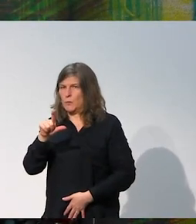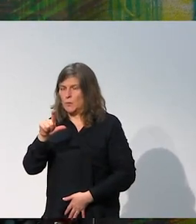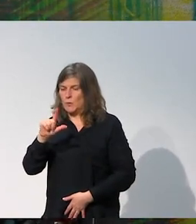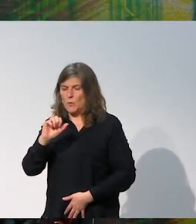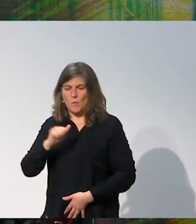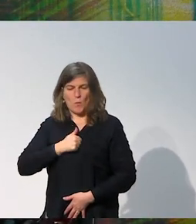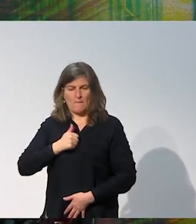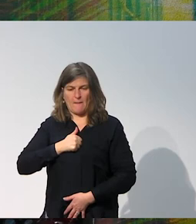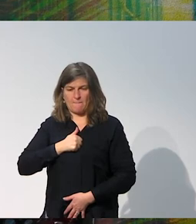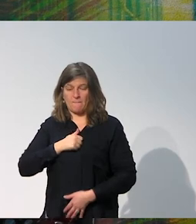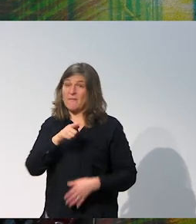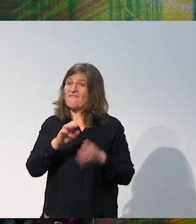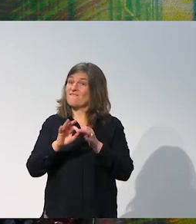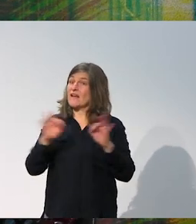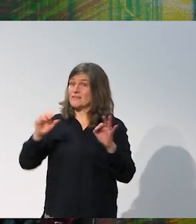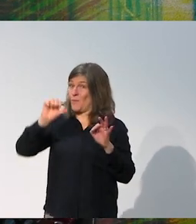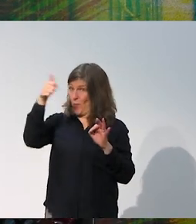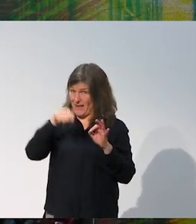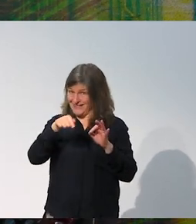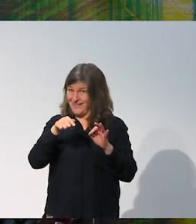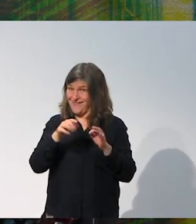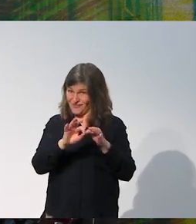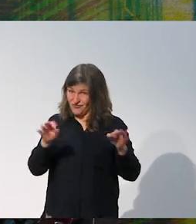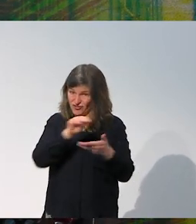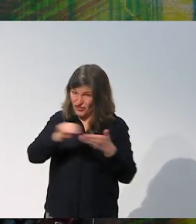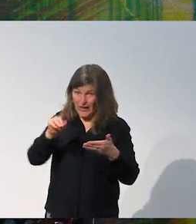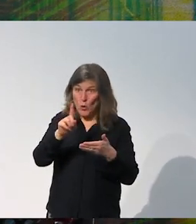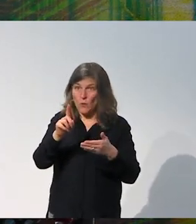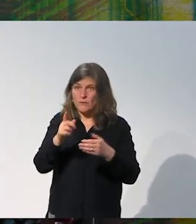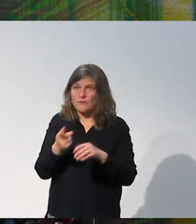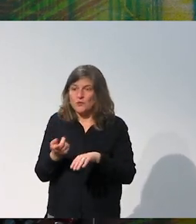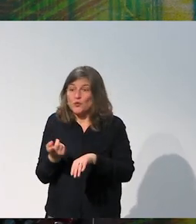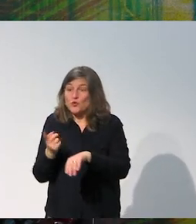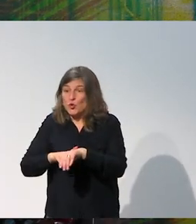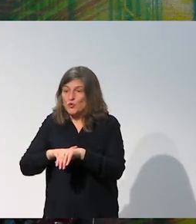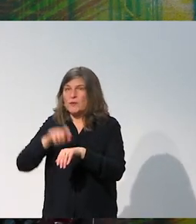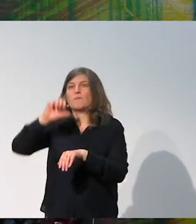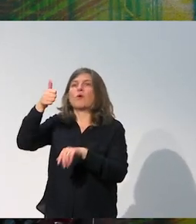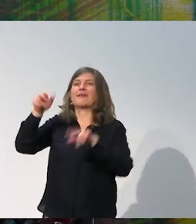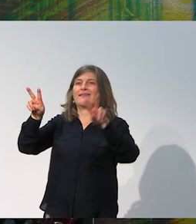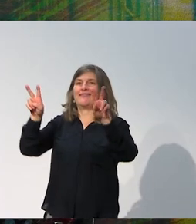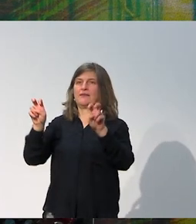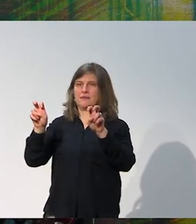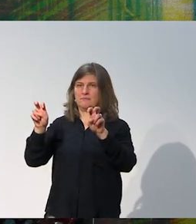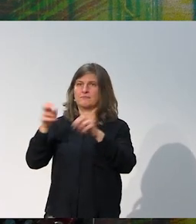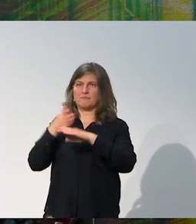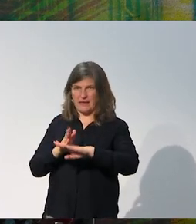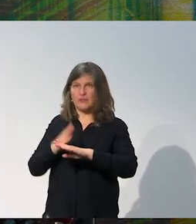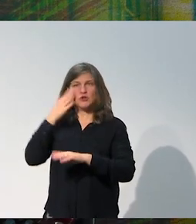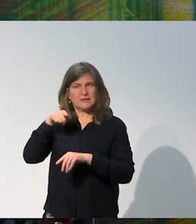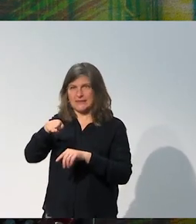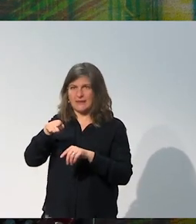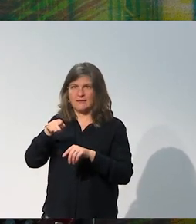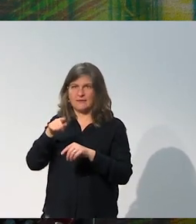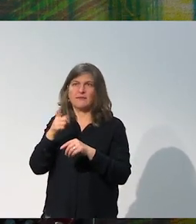En fait, je n'écris pas d'abord cette phrase. J'ai d'emblée, quand j'ouvre le chantier, le titre. Je sais que ça va s'intituler